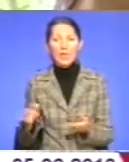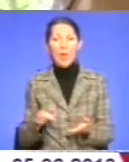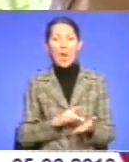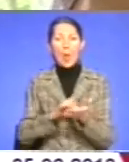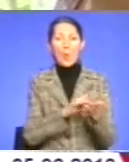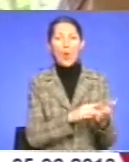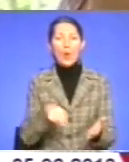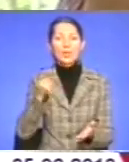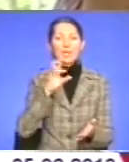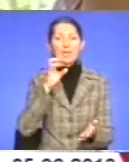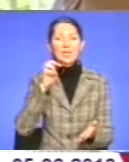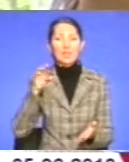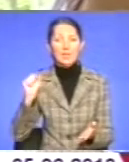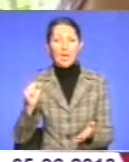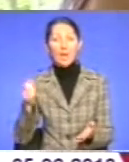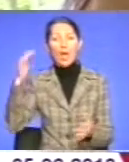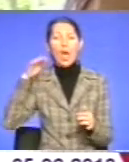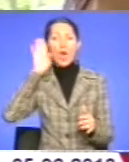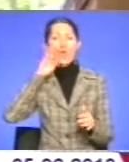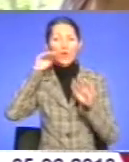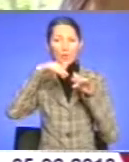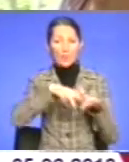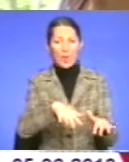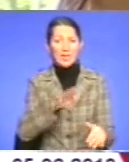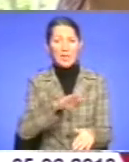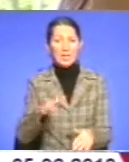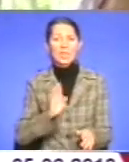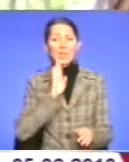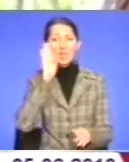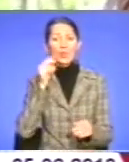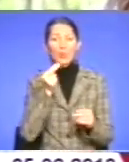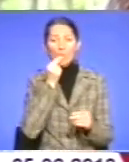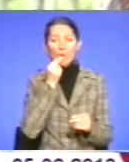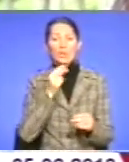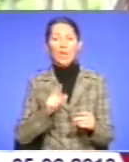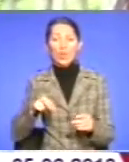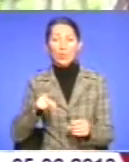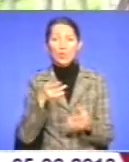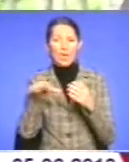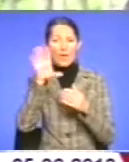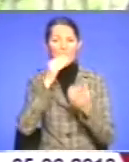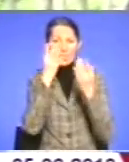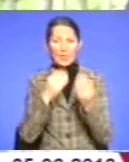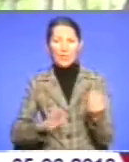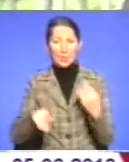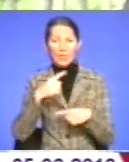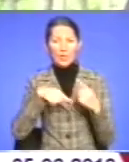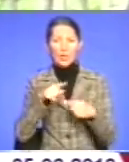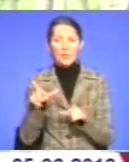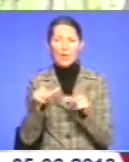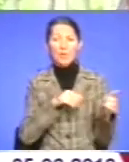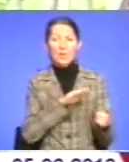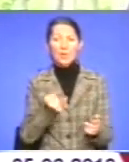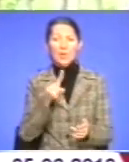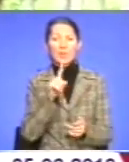на Русинівські водоспади, що діти зранку снідають, йдуть на цілий день, потім вертаються. І возимо дітей в Зарваницю